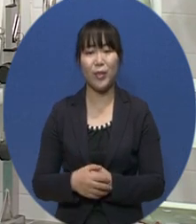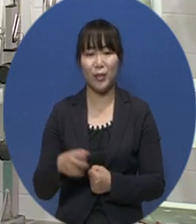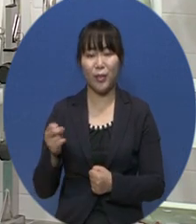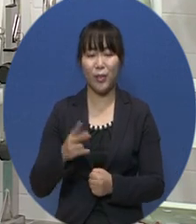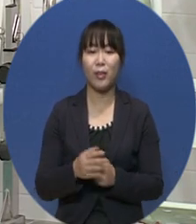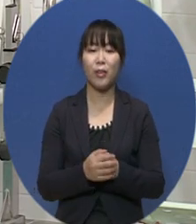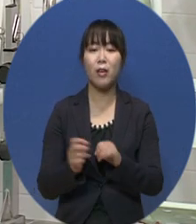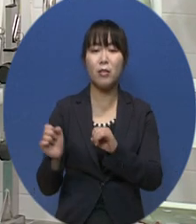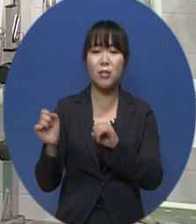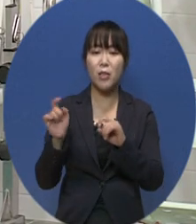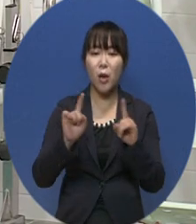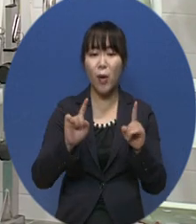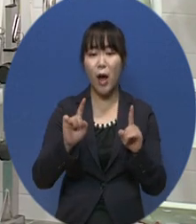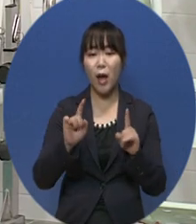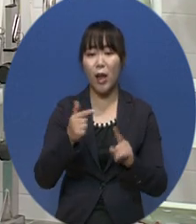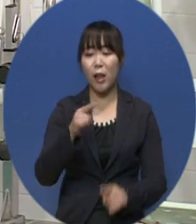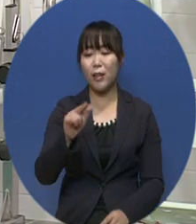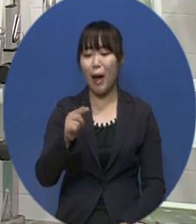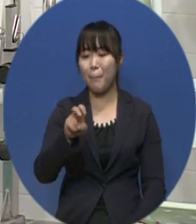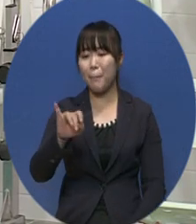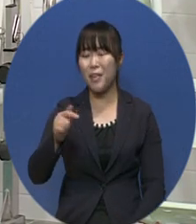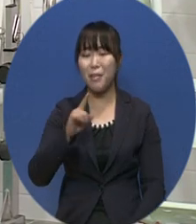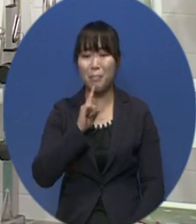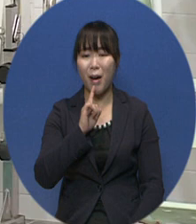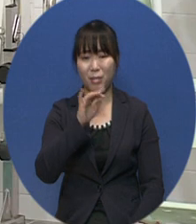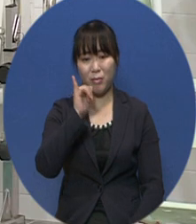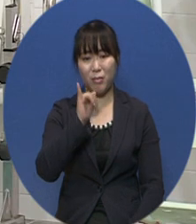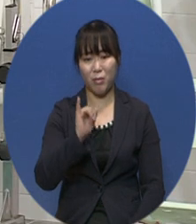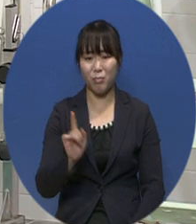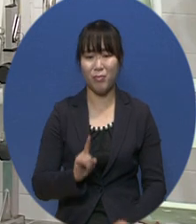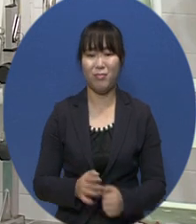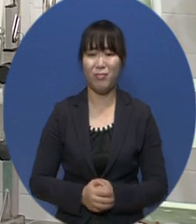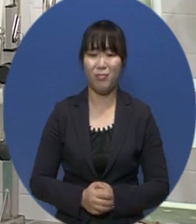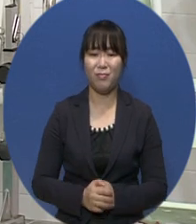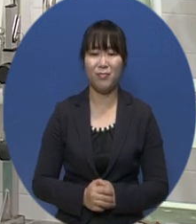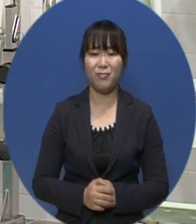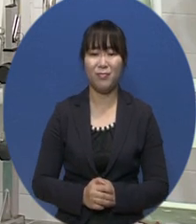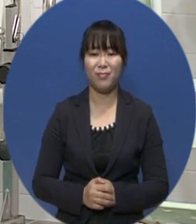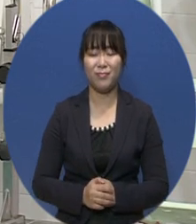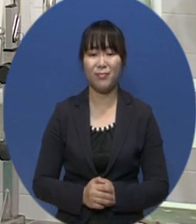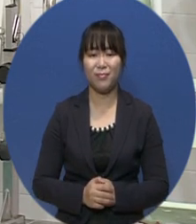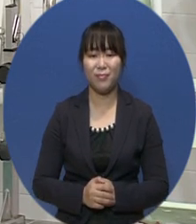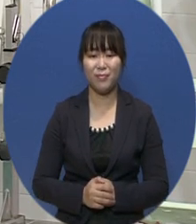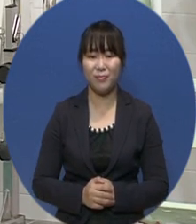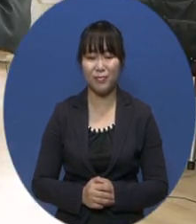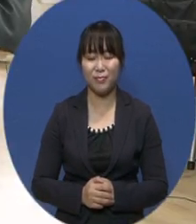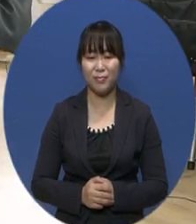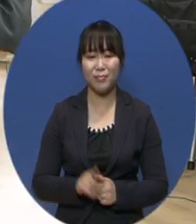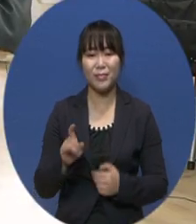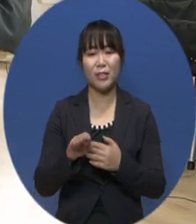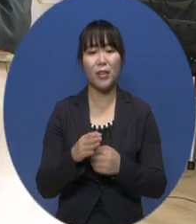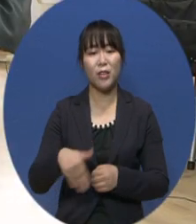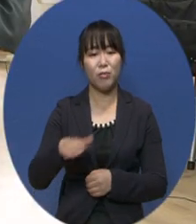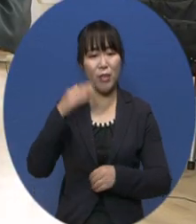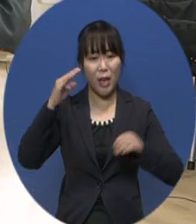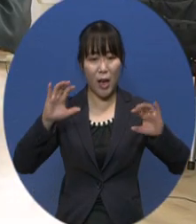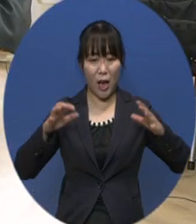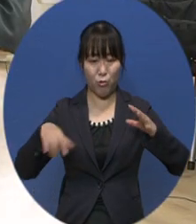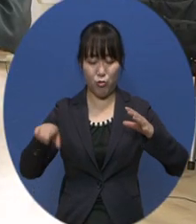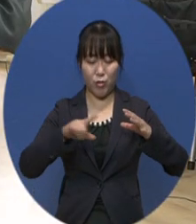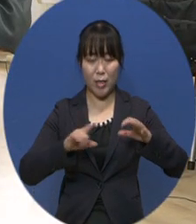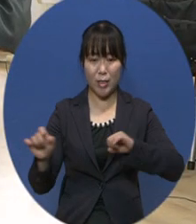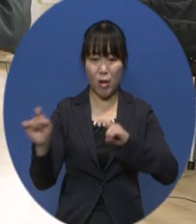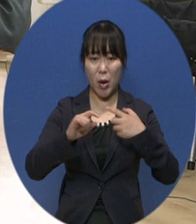이게 재활난민이라는 말도 듣고 있는데 네. 이건 어떤 거예요, 어차피? 네. 아, 예. 그게 우리나라 재활의료 시스템에